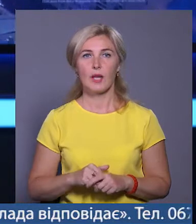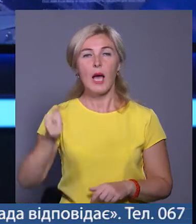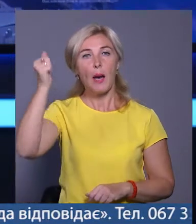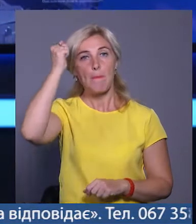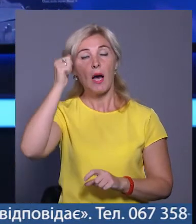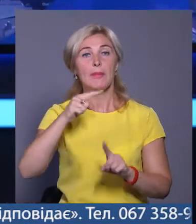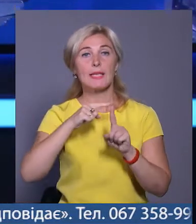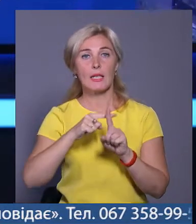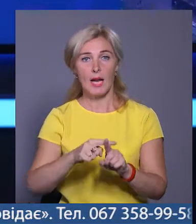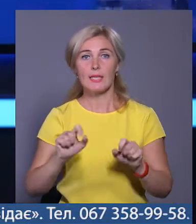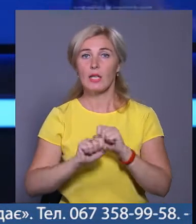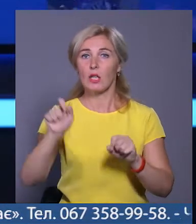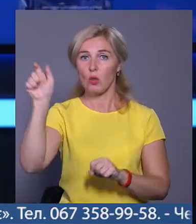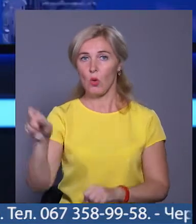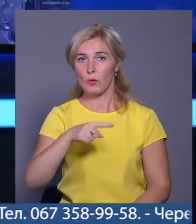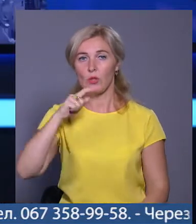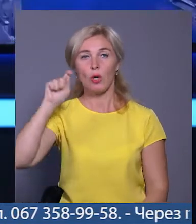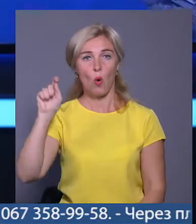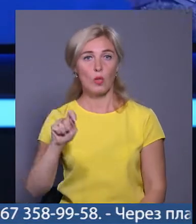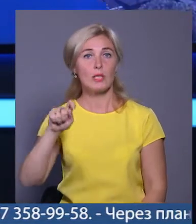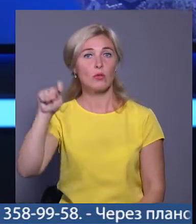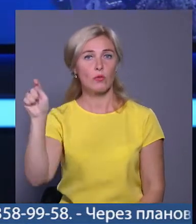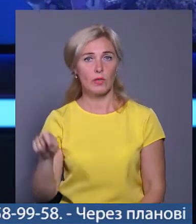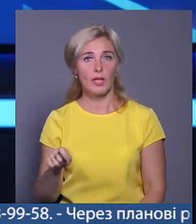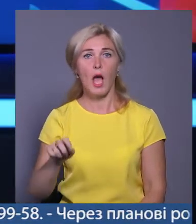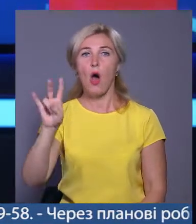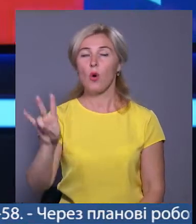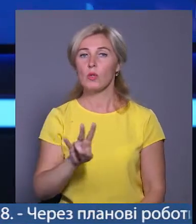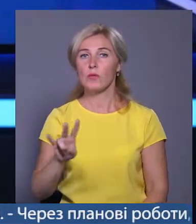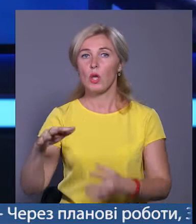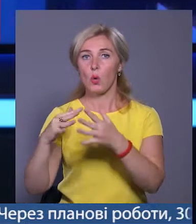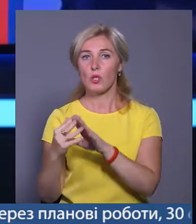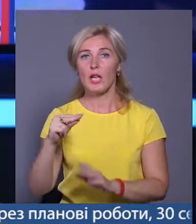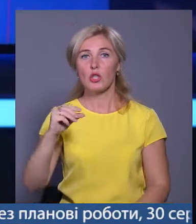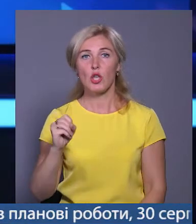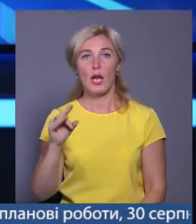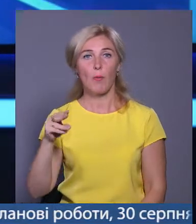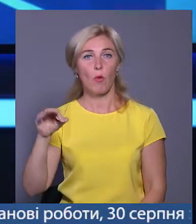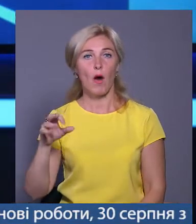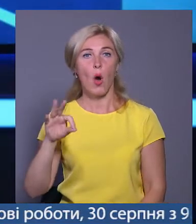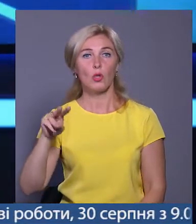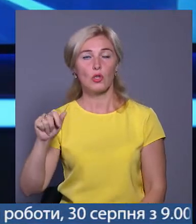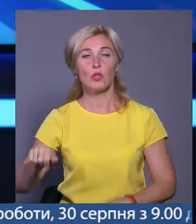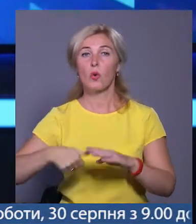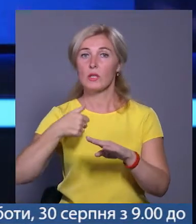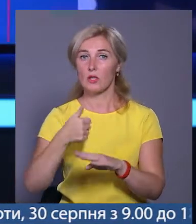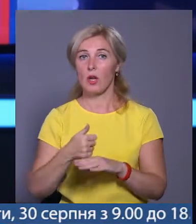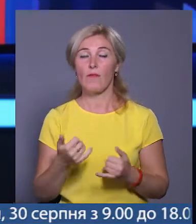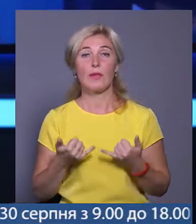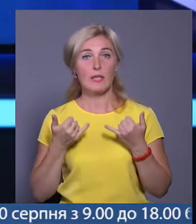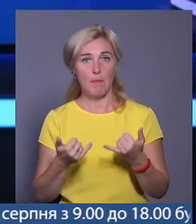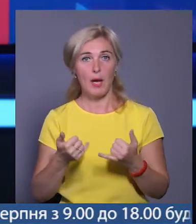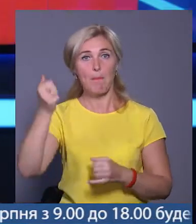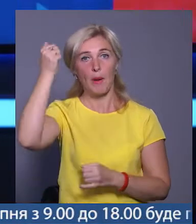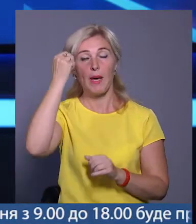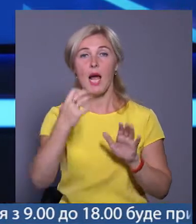Пам'ятний хрест героям російсько-української війни освятили у селі Черепова Олешинського старостату. Відтепер